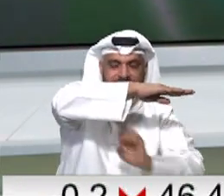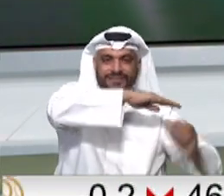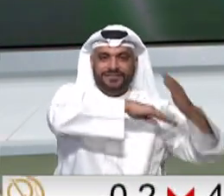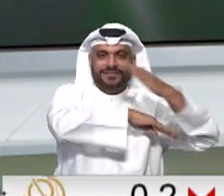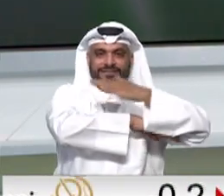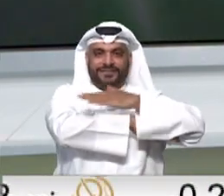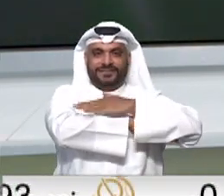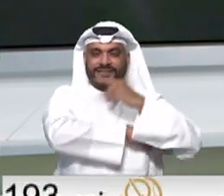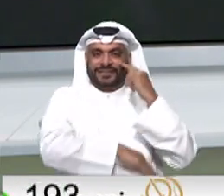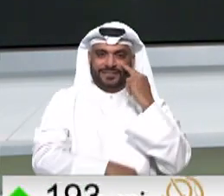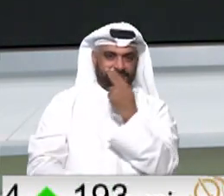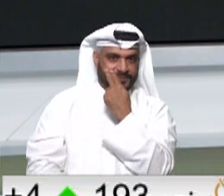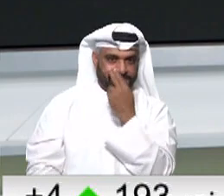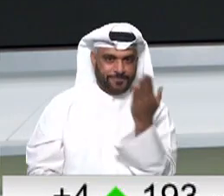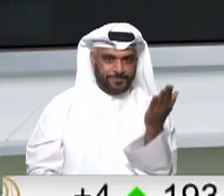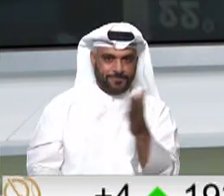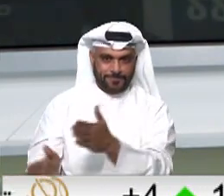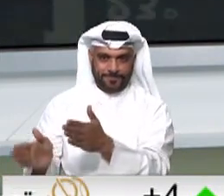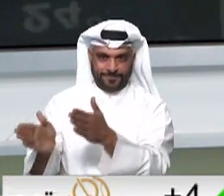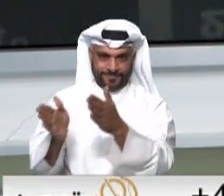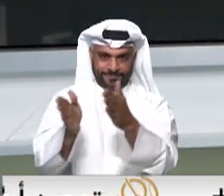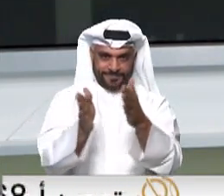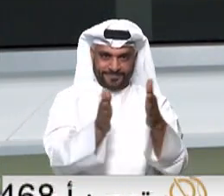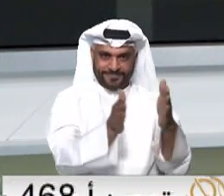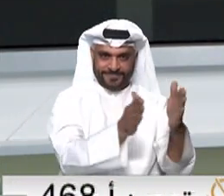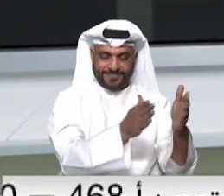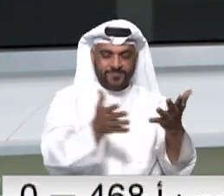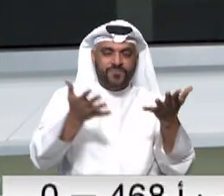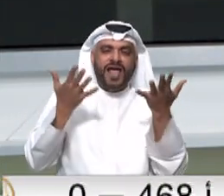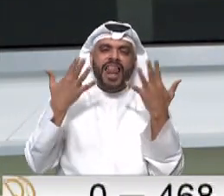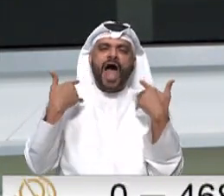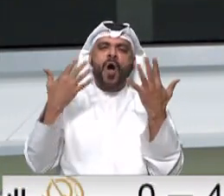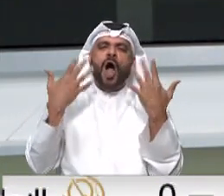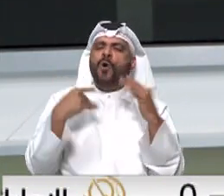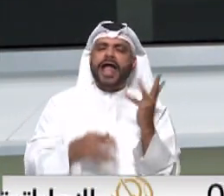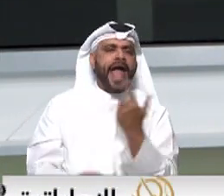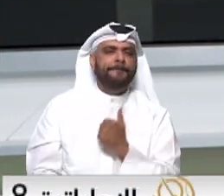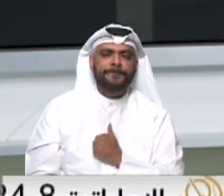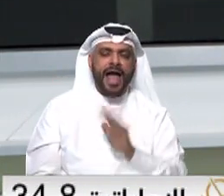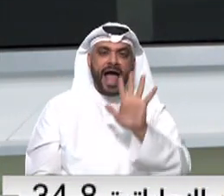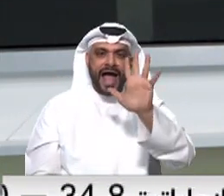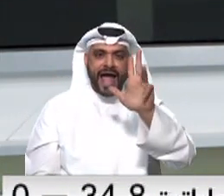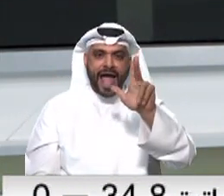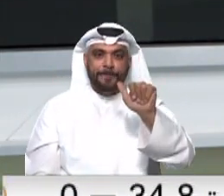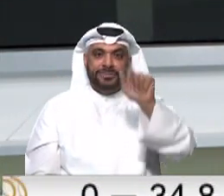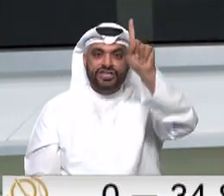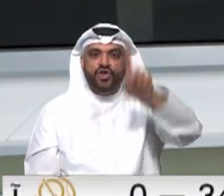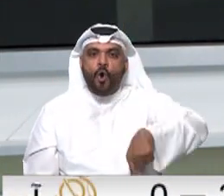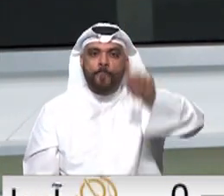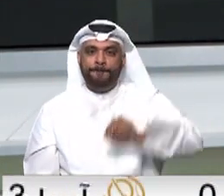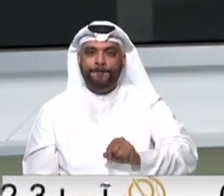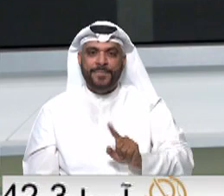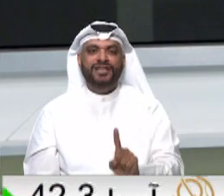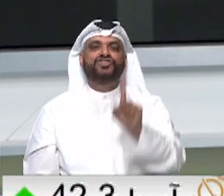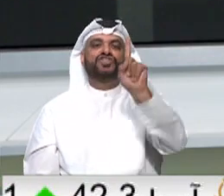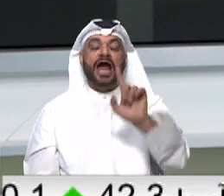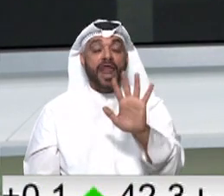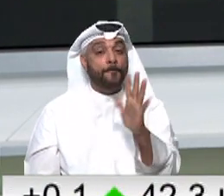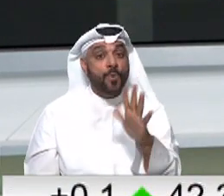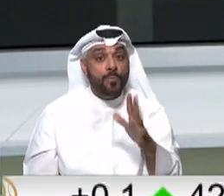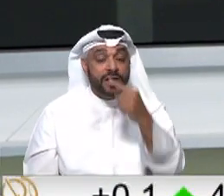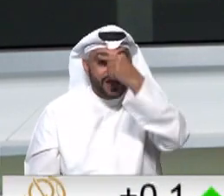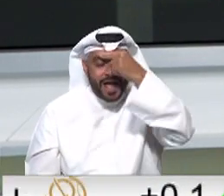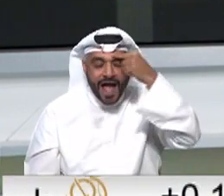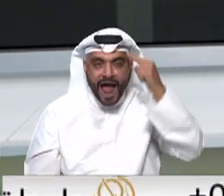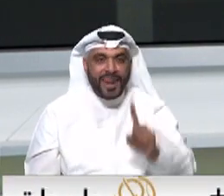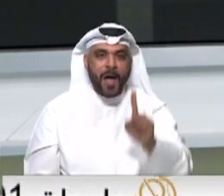الراب و5 دقيقه طقس المتوقع في مدينه الكويت خلال الخمس ايام القادمه فرصه لامطار متفرقه ليوم الغد قد تكون رعديه